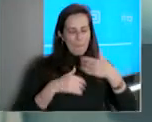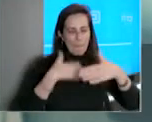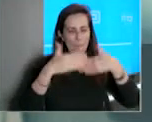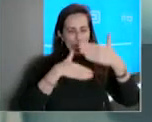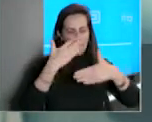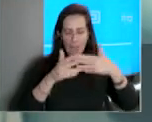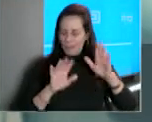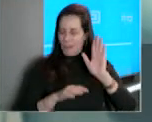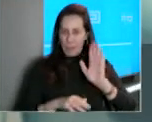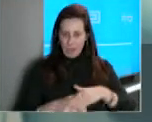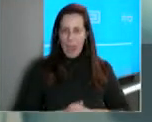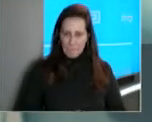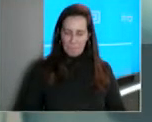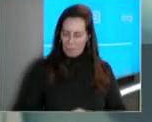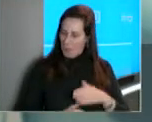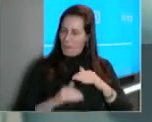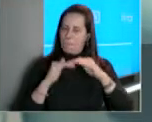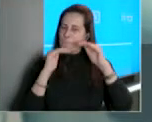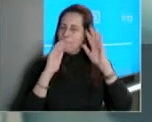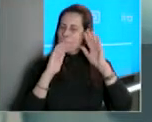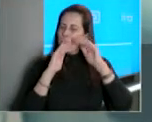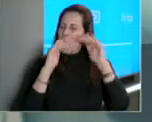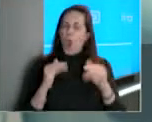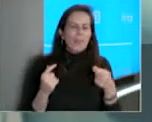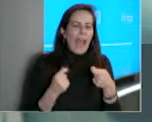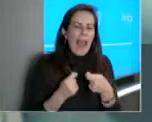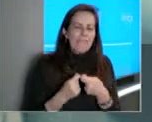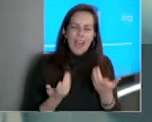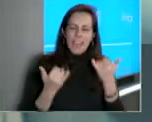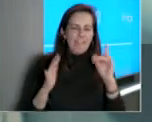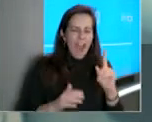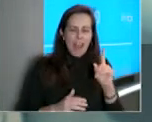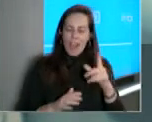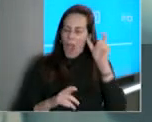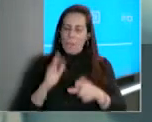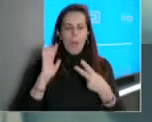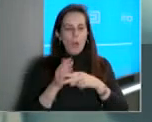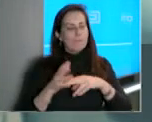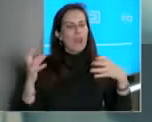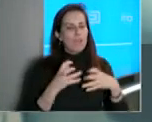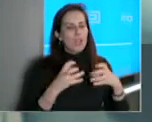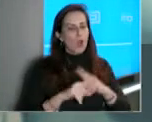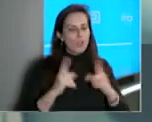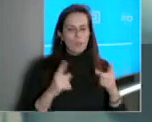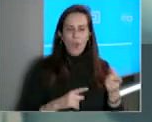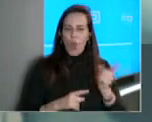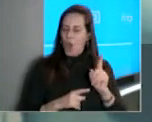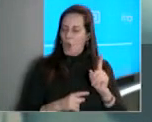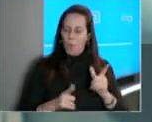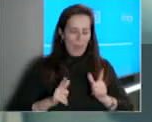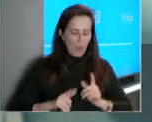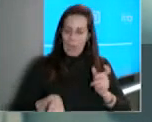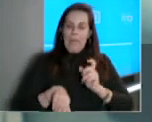התעמולה ברדיו ובטלוויזיה נהיו פחות ופחות רלוונטיים ולא עדכניים. הפוליטיקאים והמפלגות השונות לא מחכות